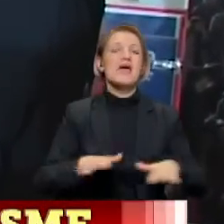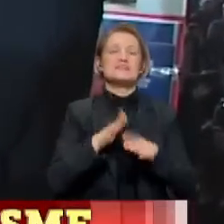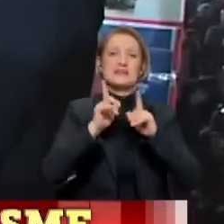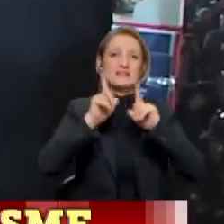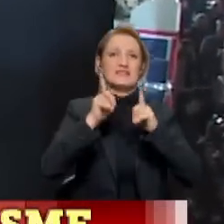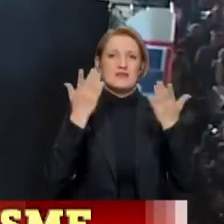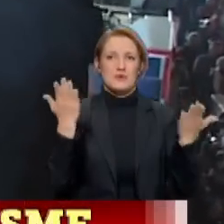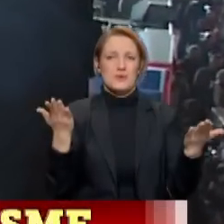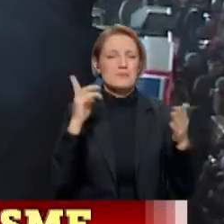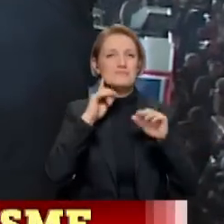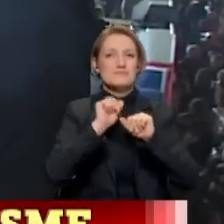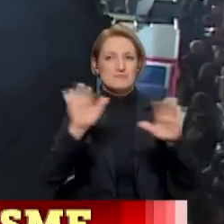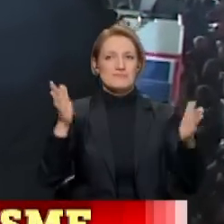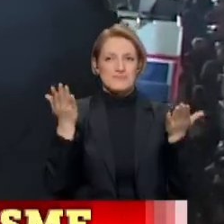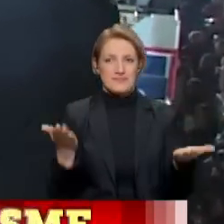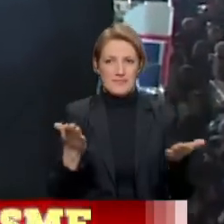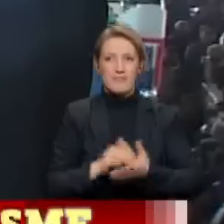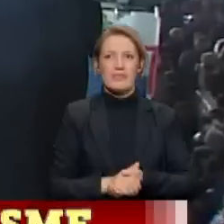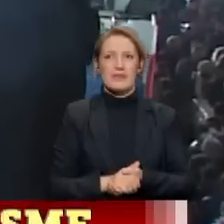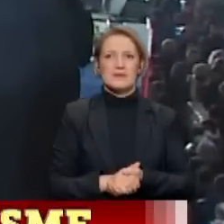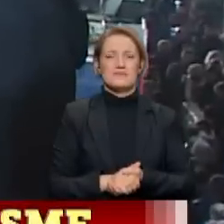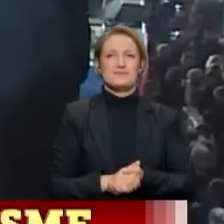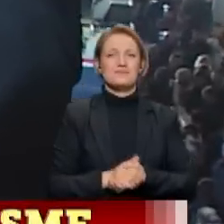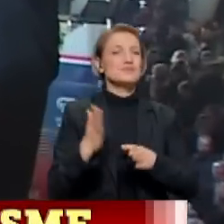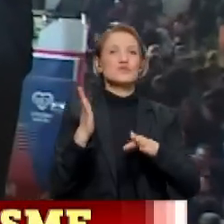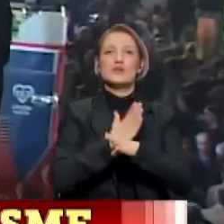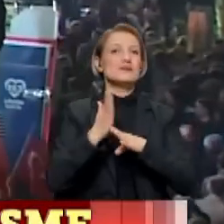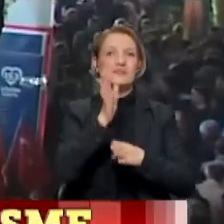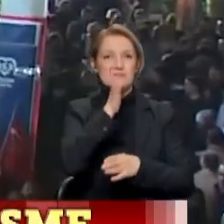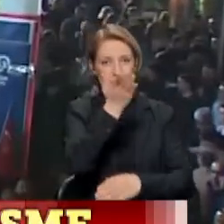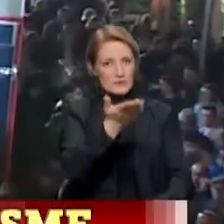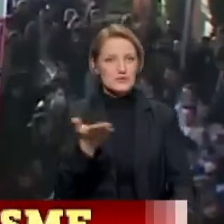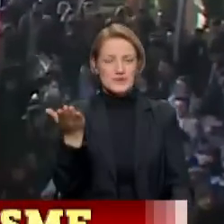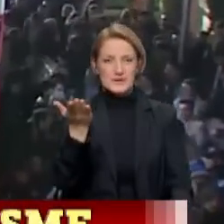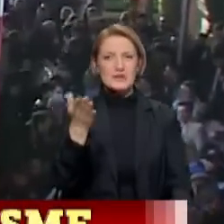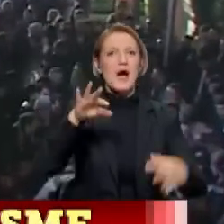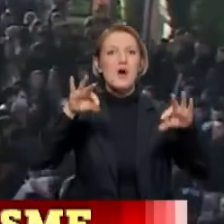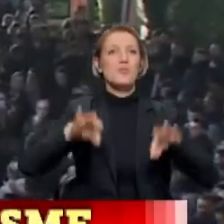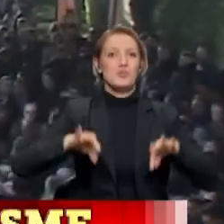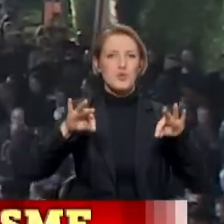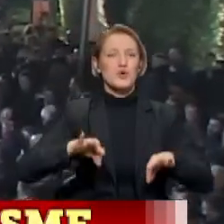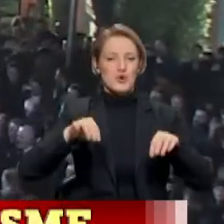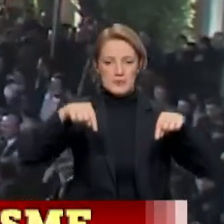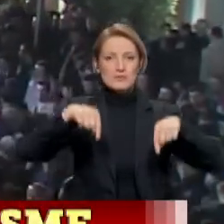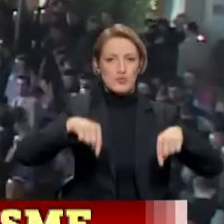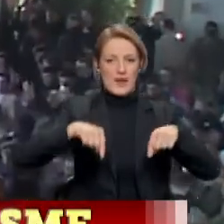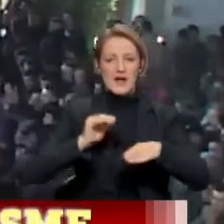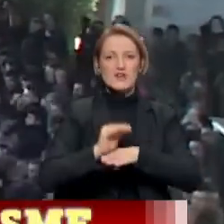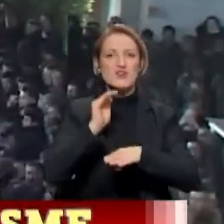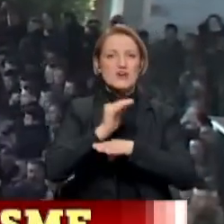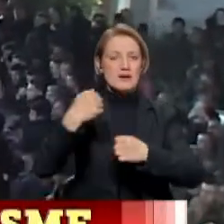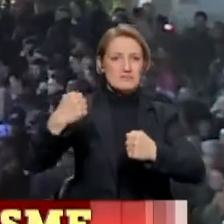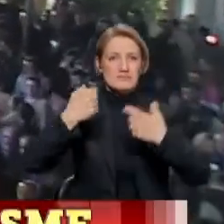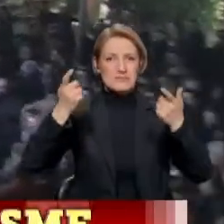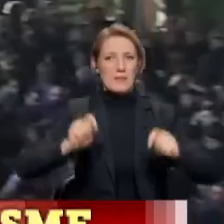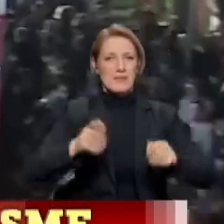sesleniyorum. Hepsine sesleniyorum. Niye biliyor musunuz? Bugün burada yaşatılan